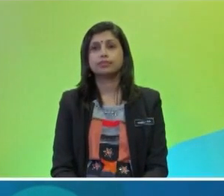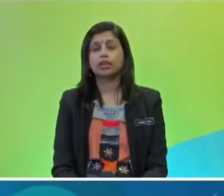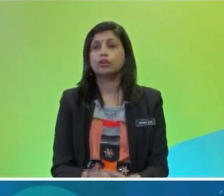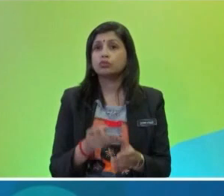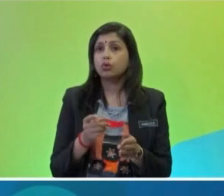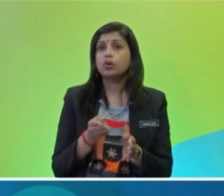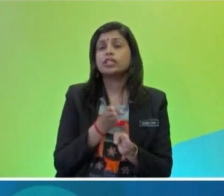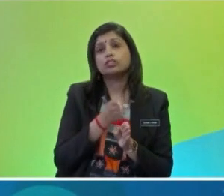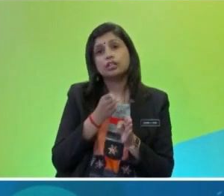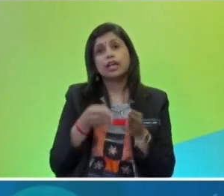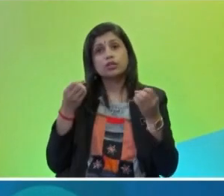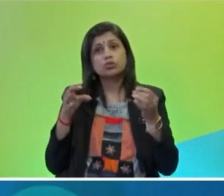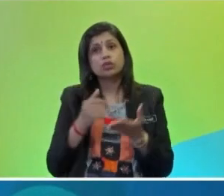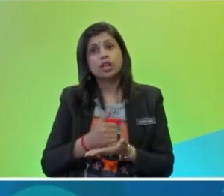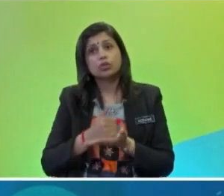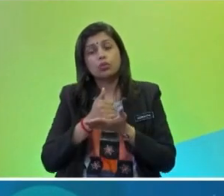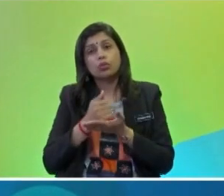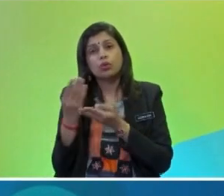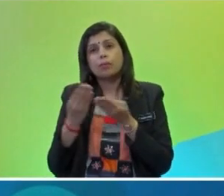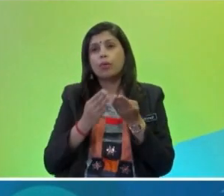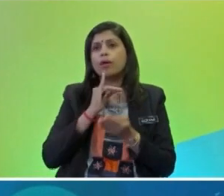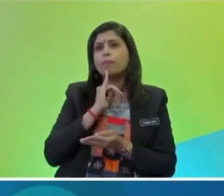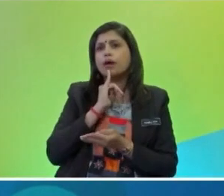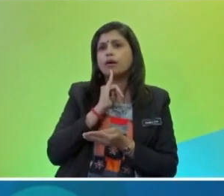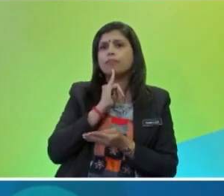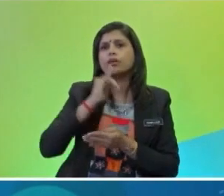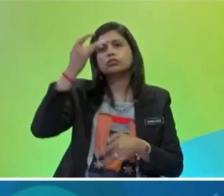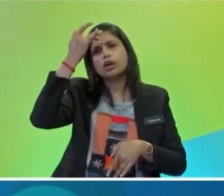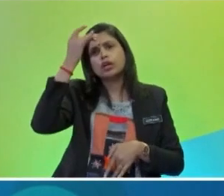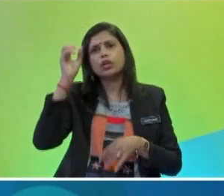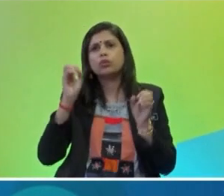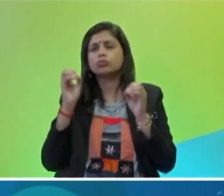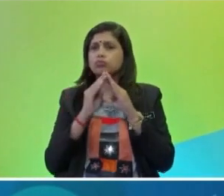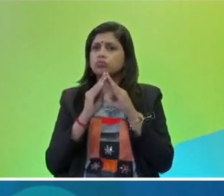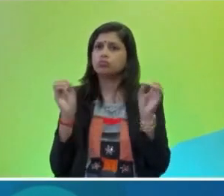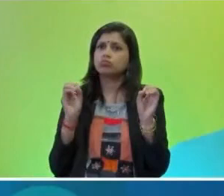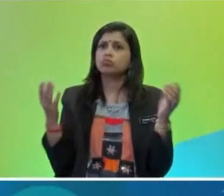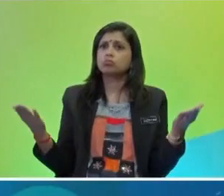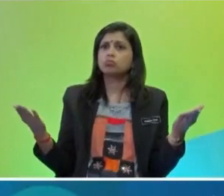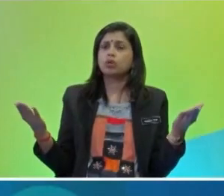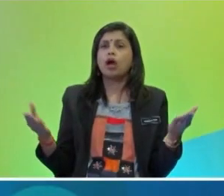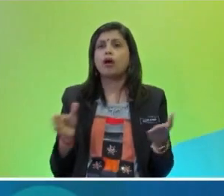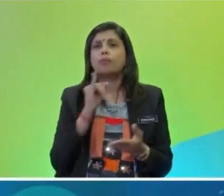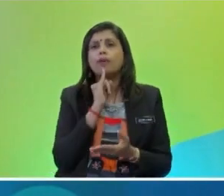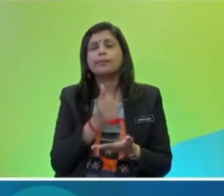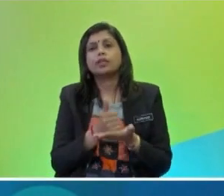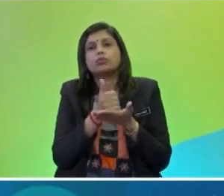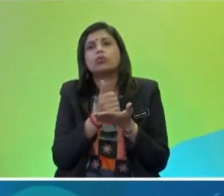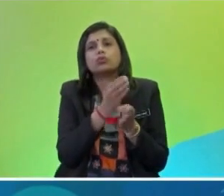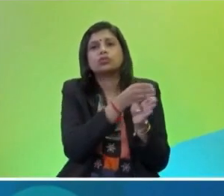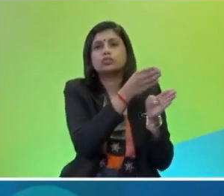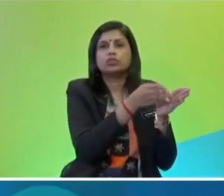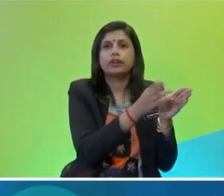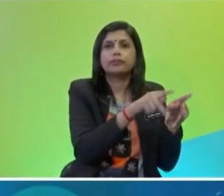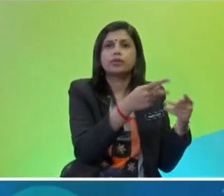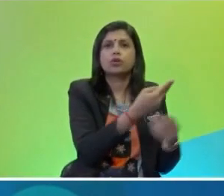ke hospital dan selepas siap semua dibawa balik dan akhirnya mereka sediakan satu jamuan untuk sebagai tanda terima kasih untuk